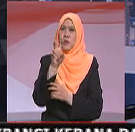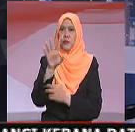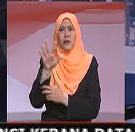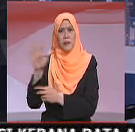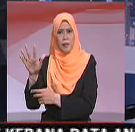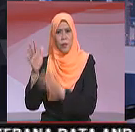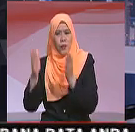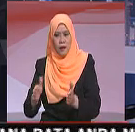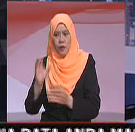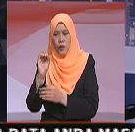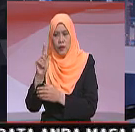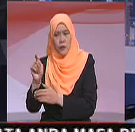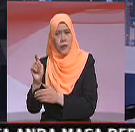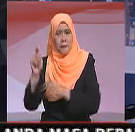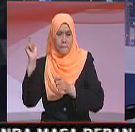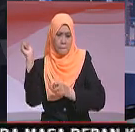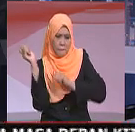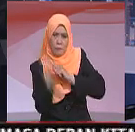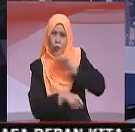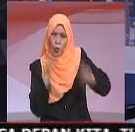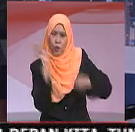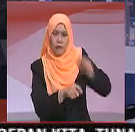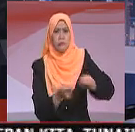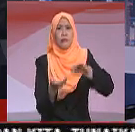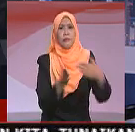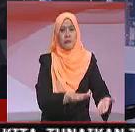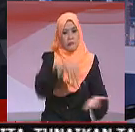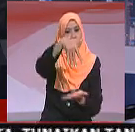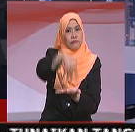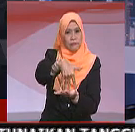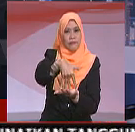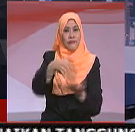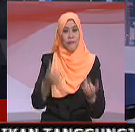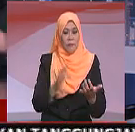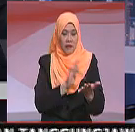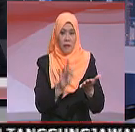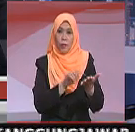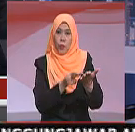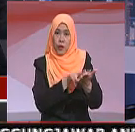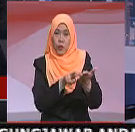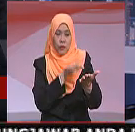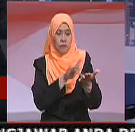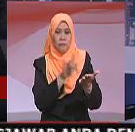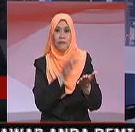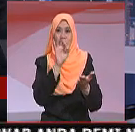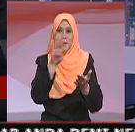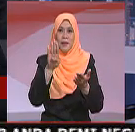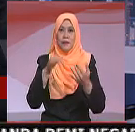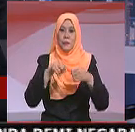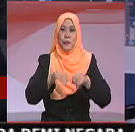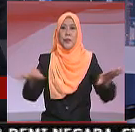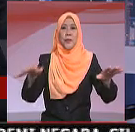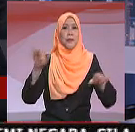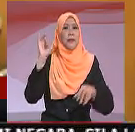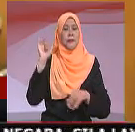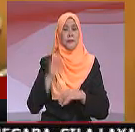tangkap OKT mati dipukul di lokap. Ganesh mengeluarkan video yang tular di laman Facebook miliknya semalam. Dato'